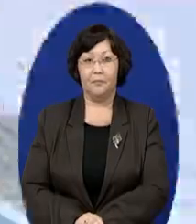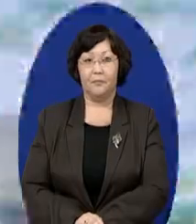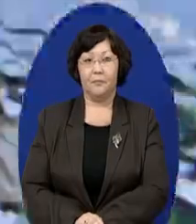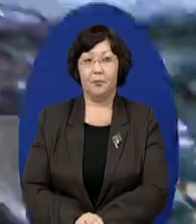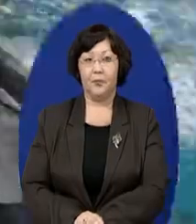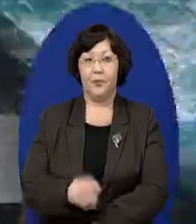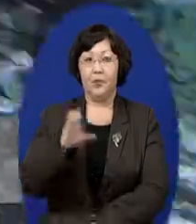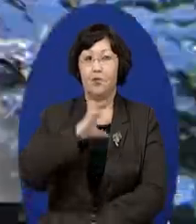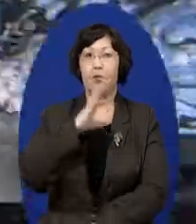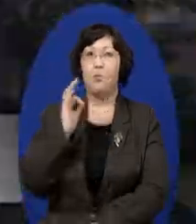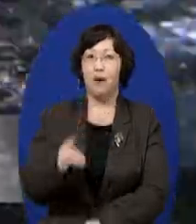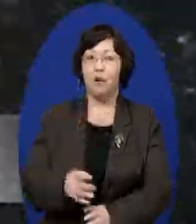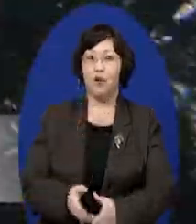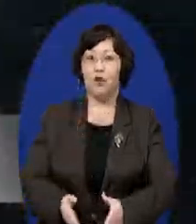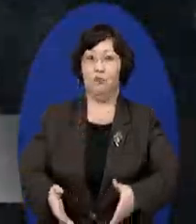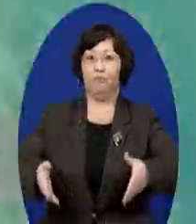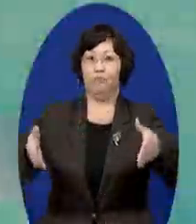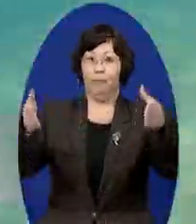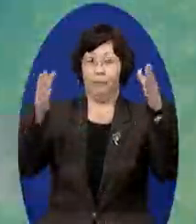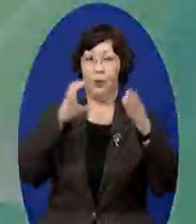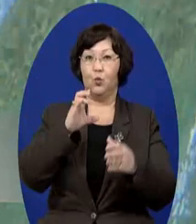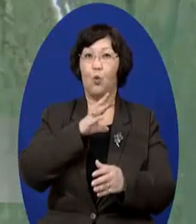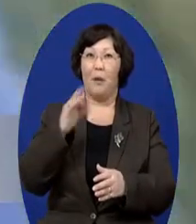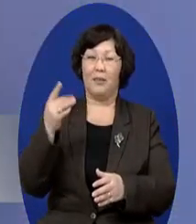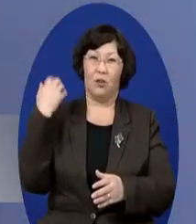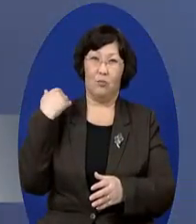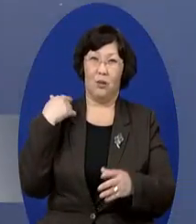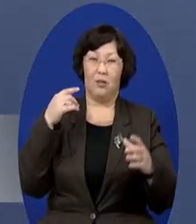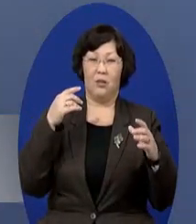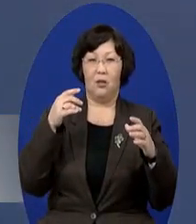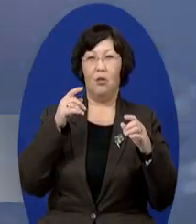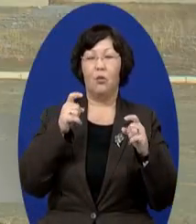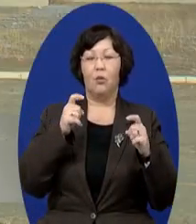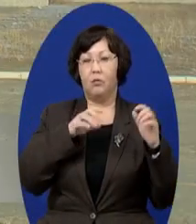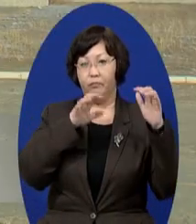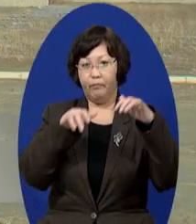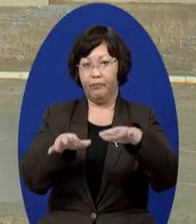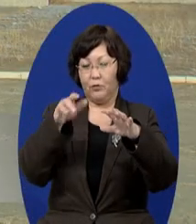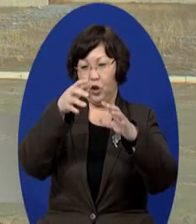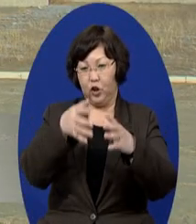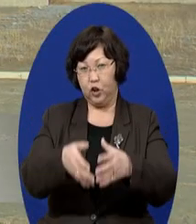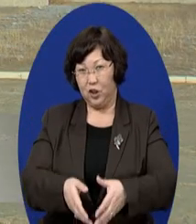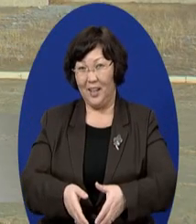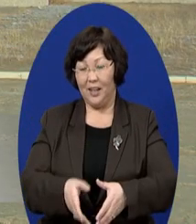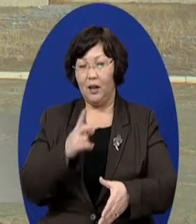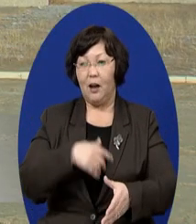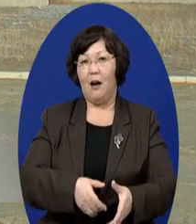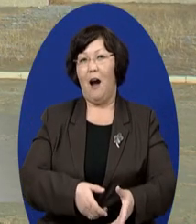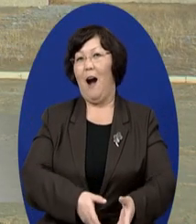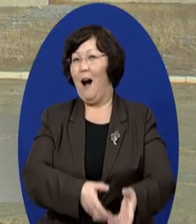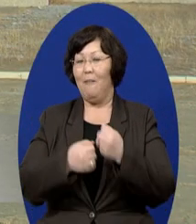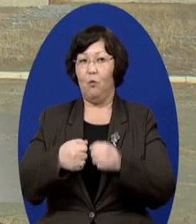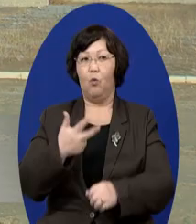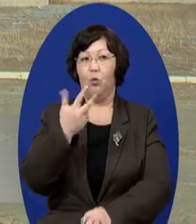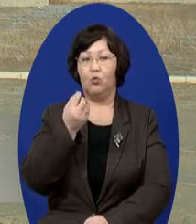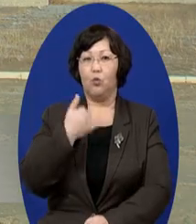Квадрологийн онцгийг одоо татан гарах ажиллагаан дээр бол одоо бид нар бол нийтдээ 50 гаруй хоног үйл гүйцэтгэсэн байдаг. Нийт бол 30 гаруй удаагийн шумбалтаар бол одоо 40